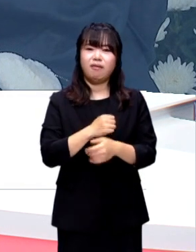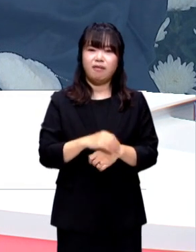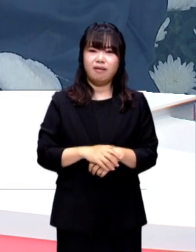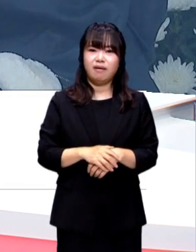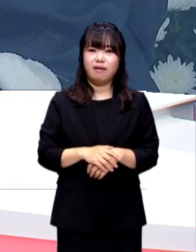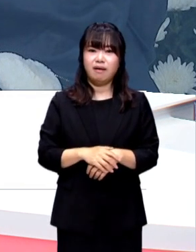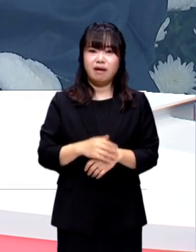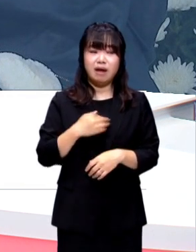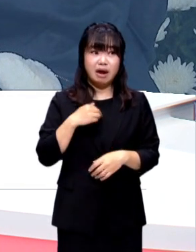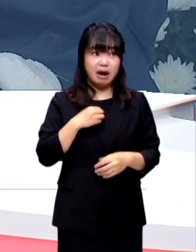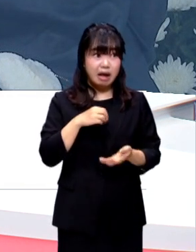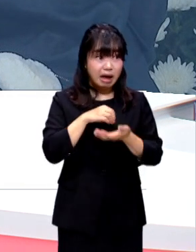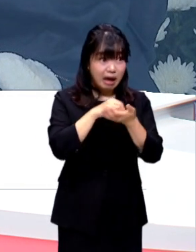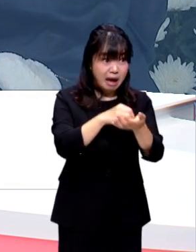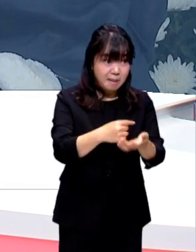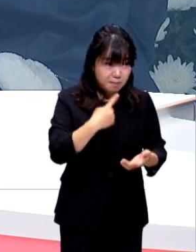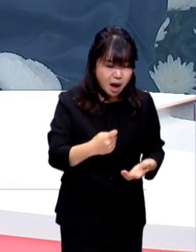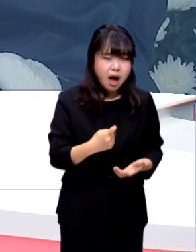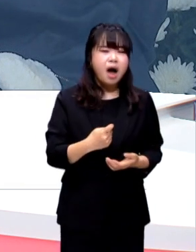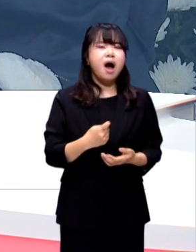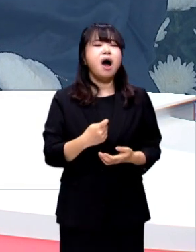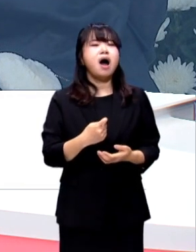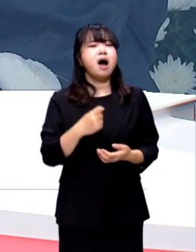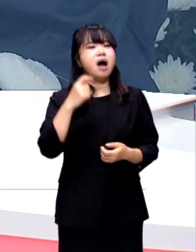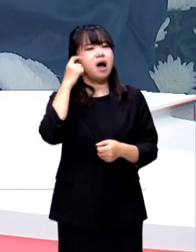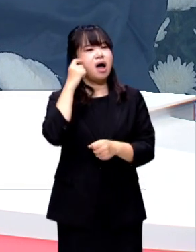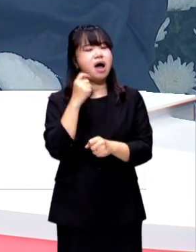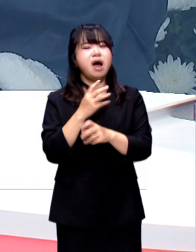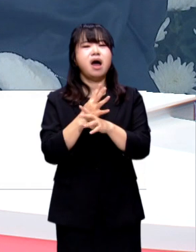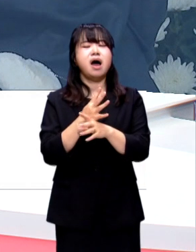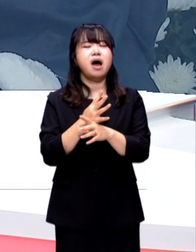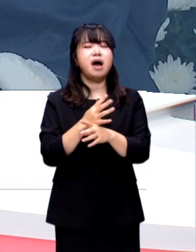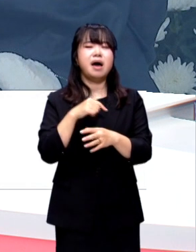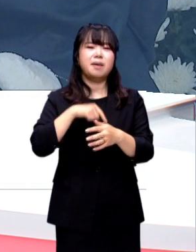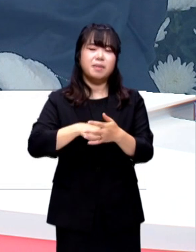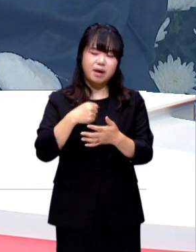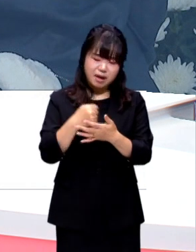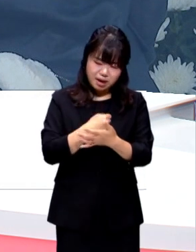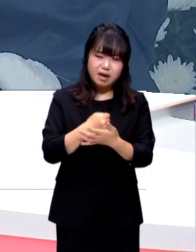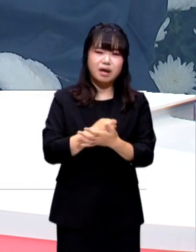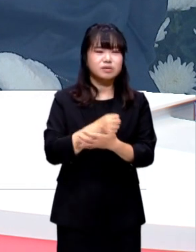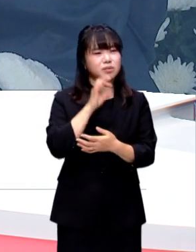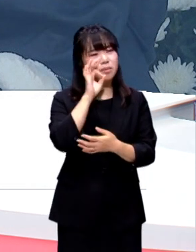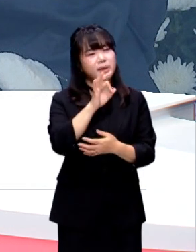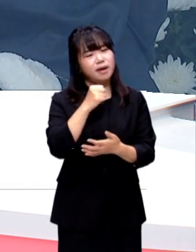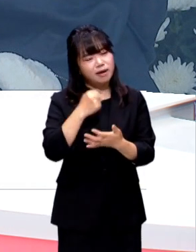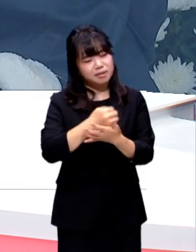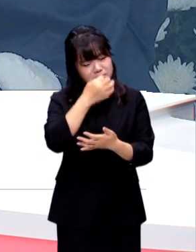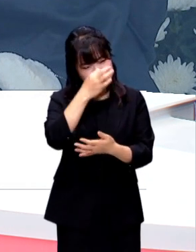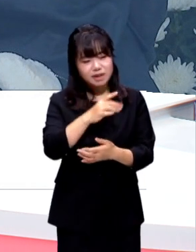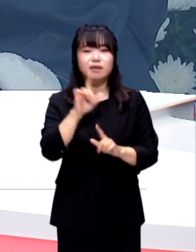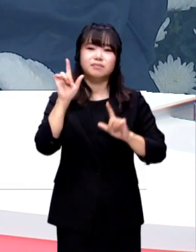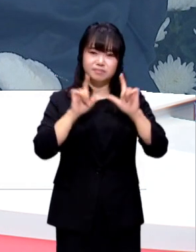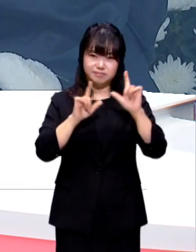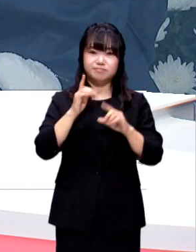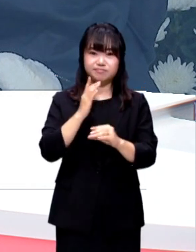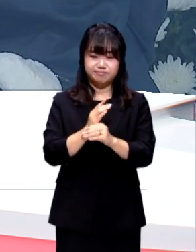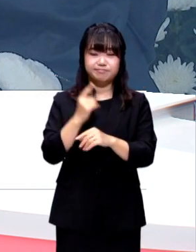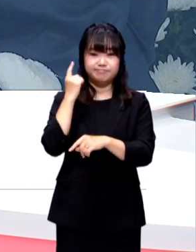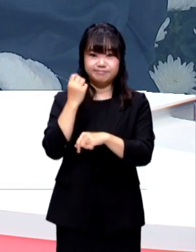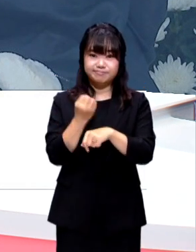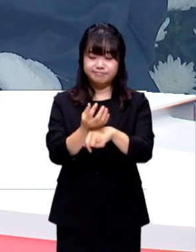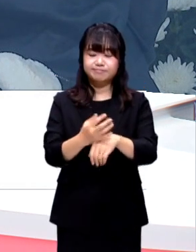어쩌면 나에게 일어났을 수도 있는 사고였기에 미안한 마음을 가지고 있는 경우도 있었습니다. 서주원 기자가